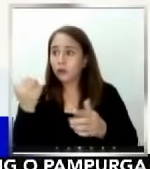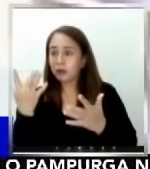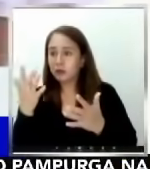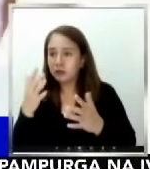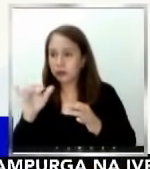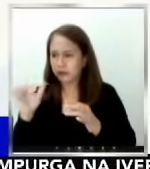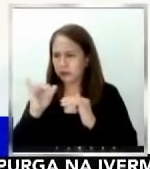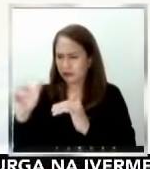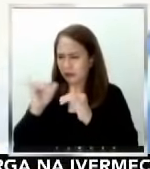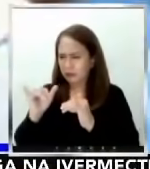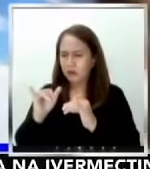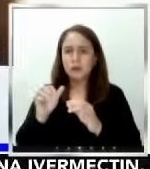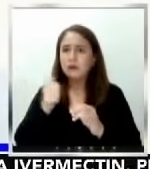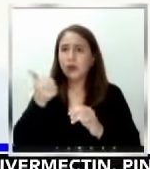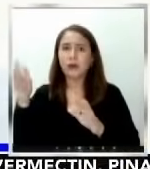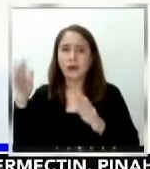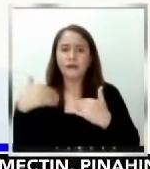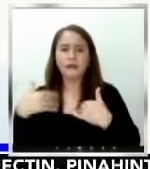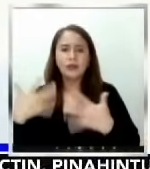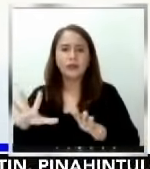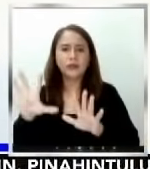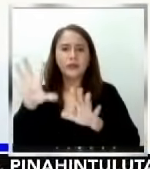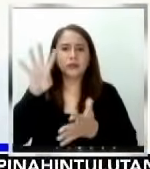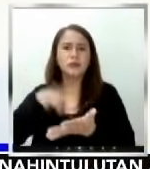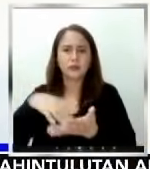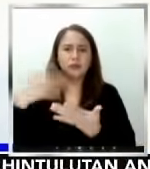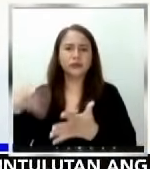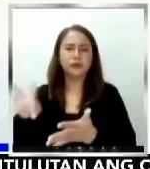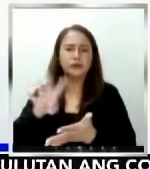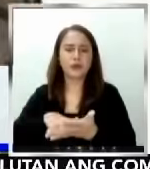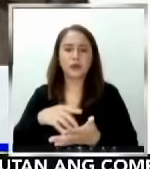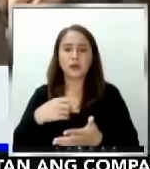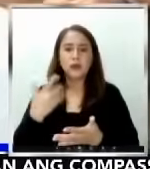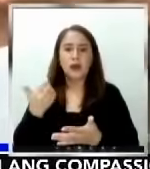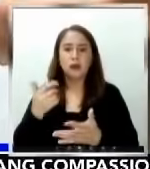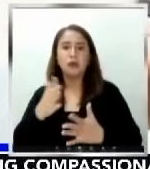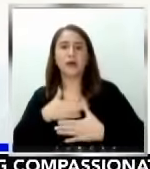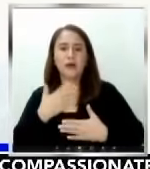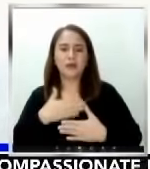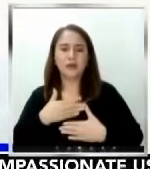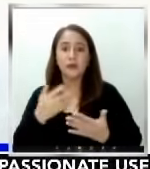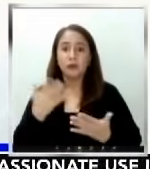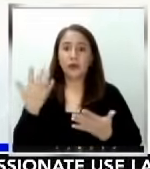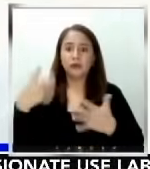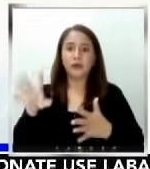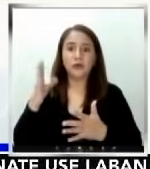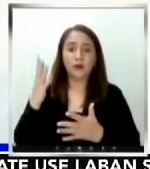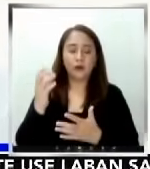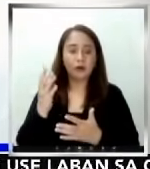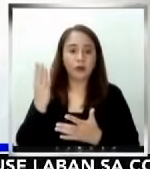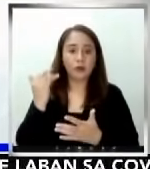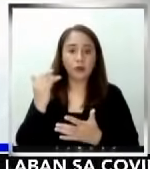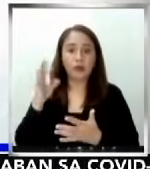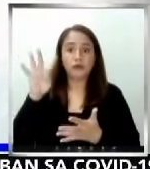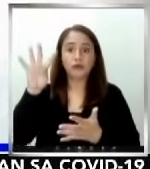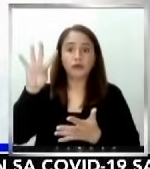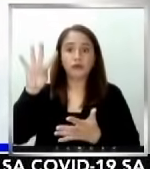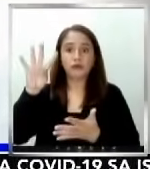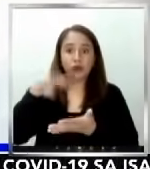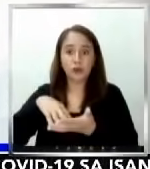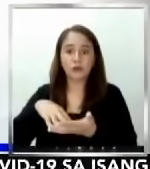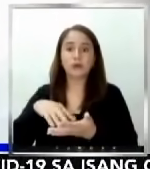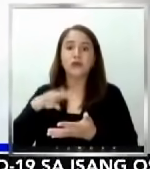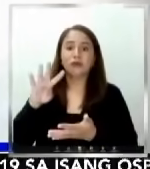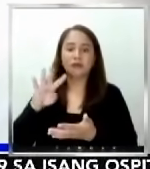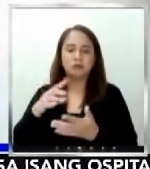nangyayari na. Yung kaso may mga nakatanggap na, ang iba tuwa dahil nakatanggap sila ng porke daw, porke. Paliwanag